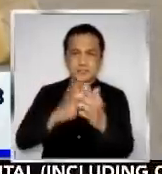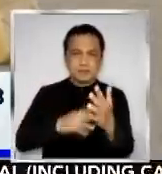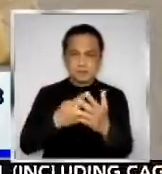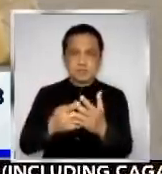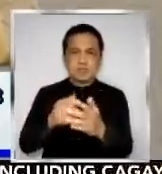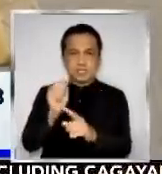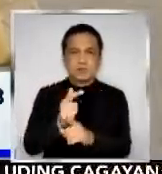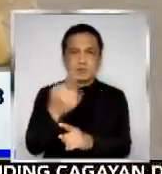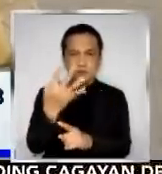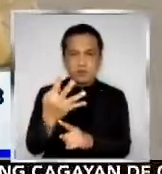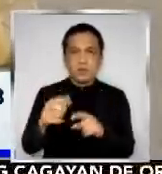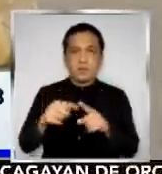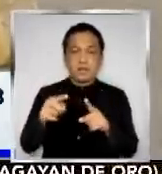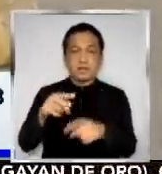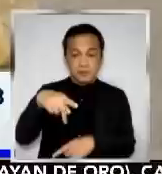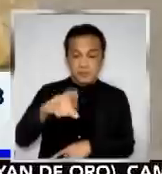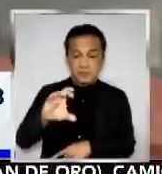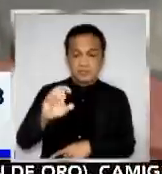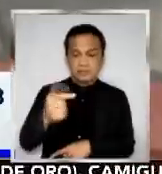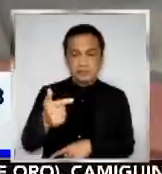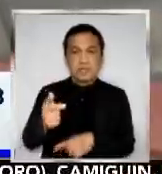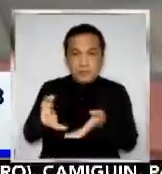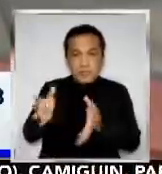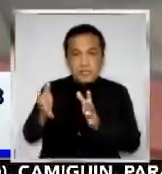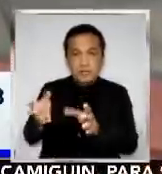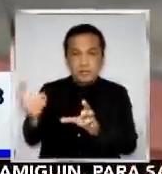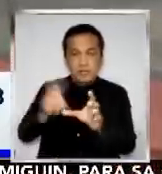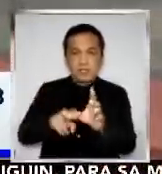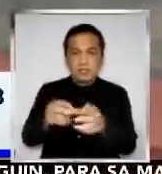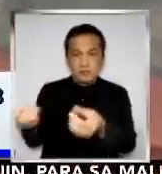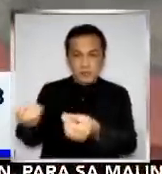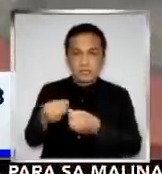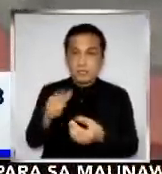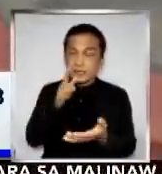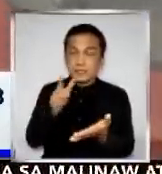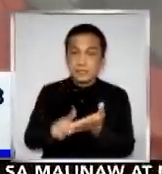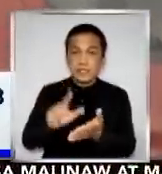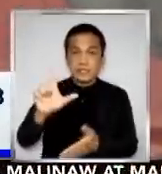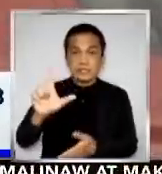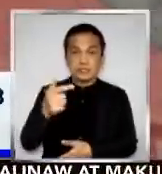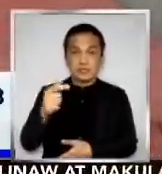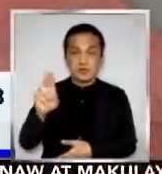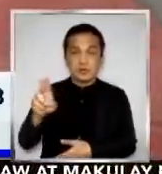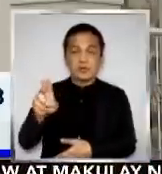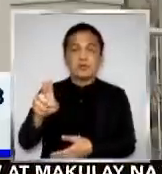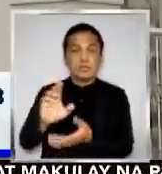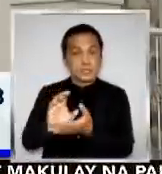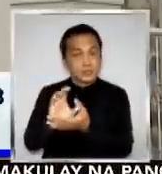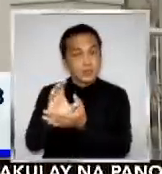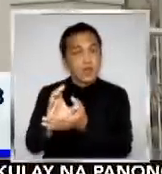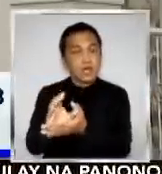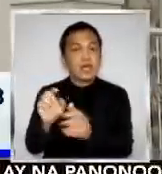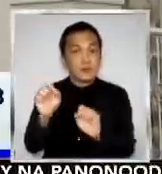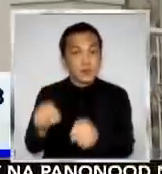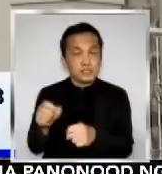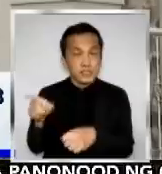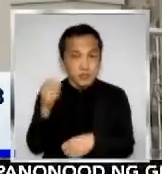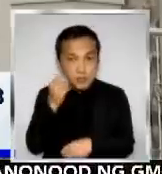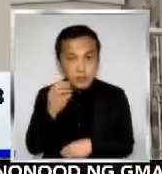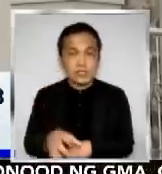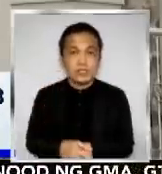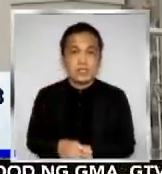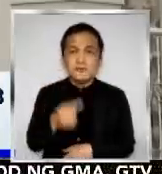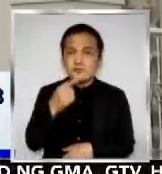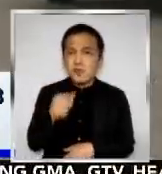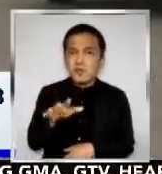lang makasakay kapag nagbigay ng waiver o sulat ang LGU ng Zamboanga na pwede na sila umuwi. Ang sabi naman daw ng mga